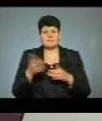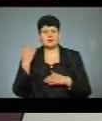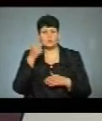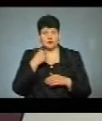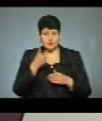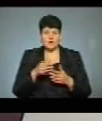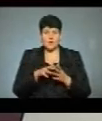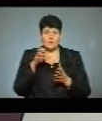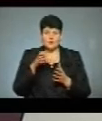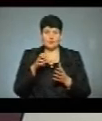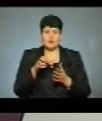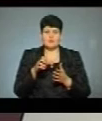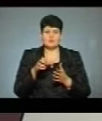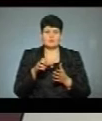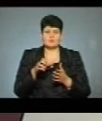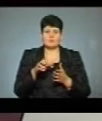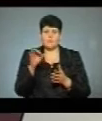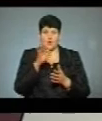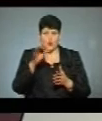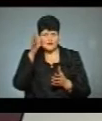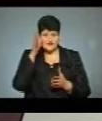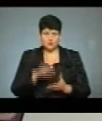копію атестата про повну середню освіту.